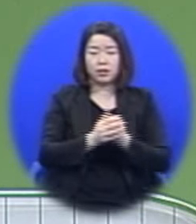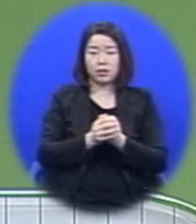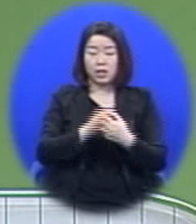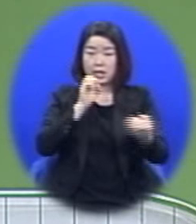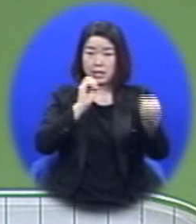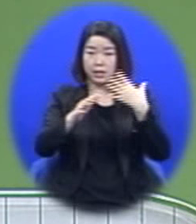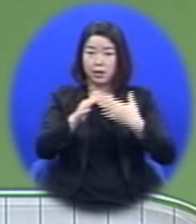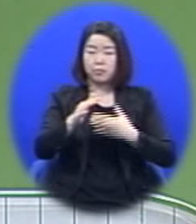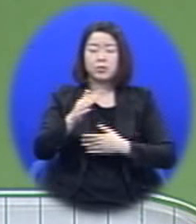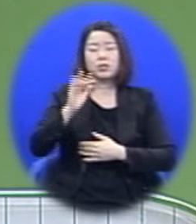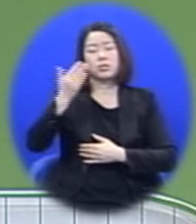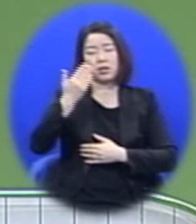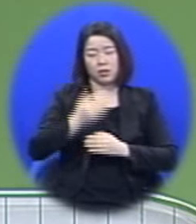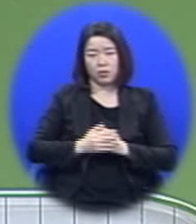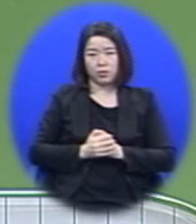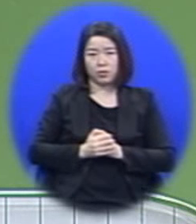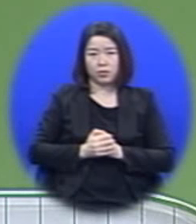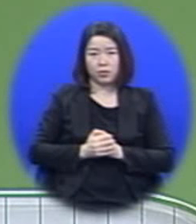대답하실 수 있어야 돼요.